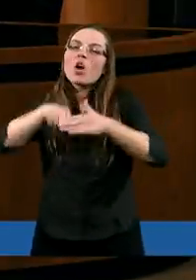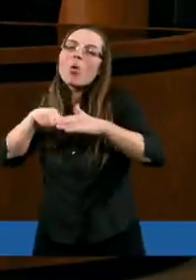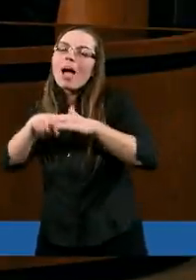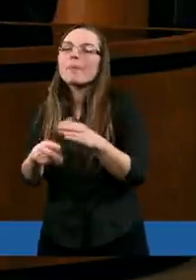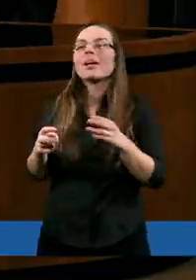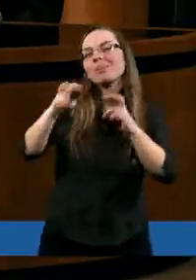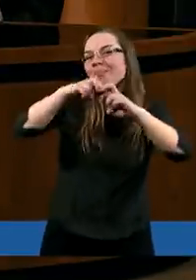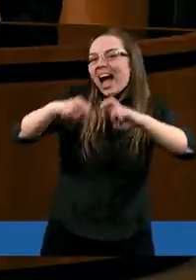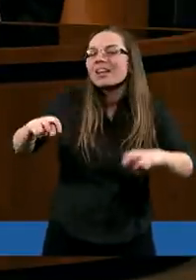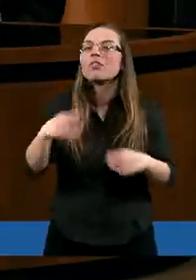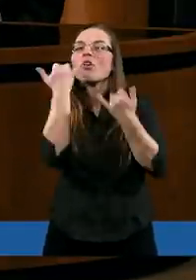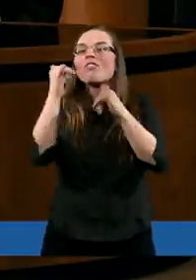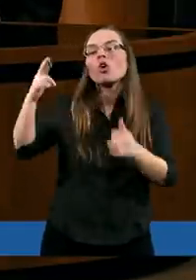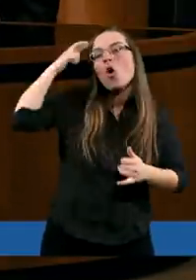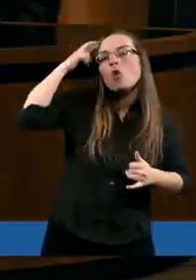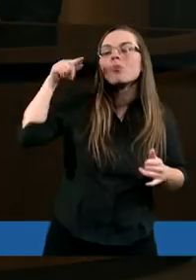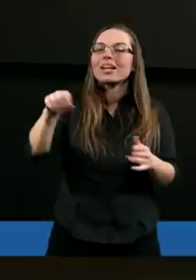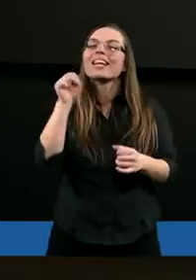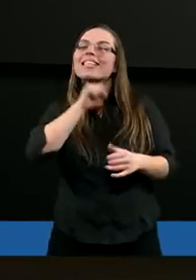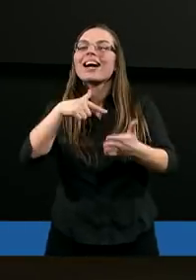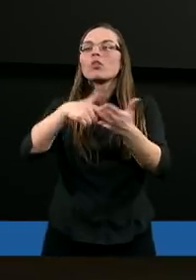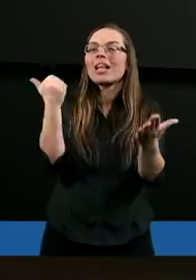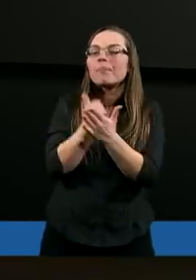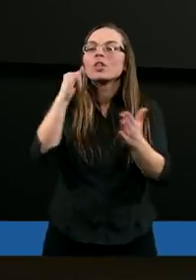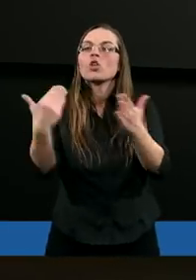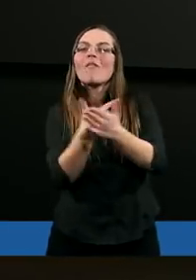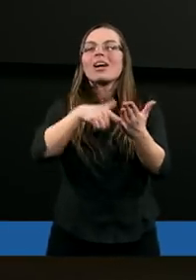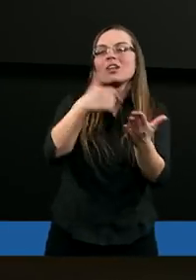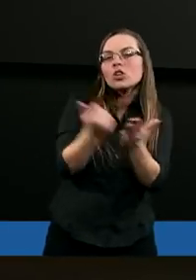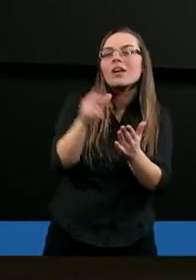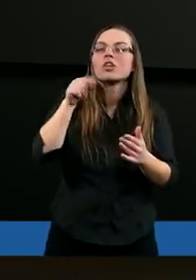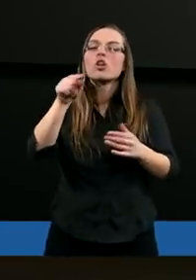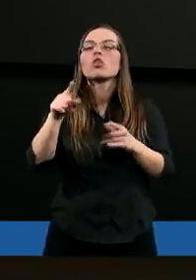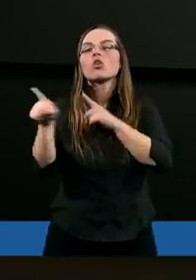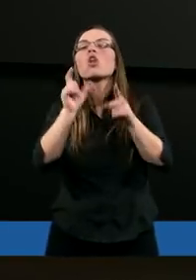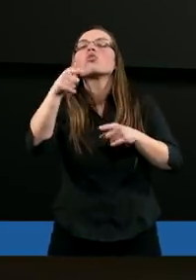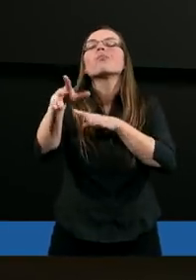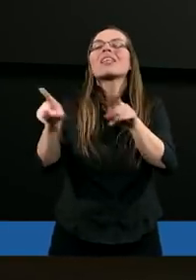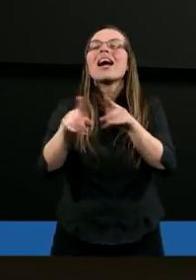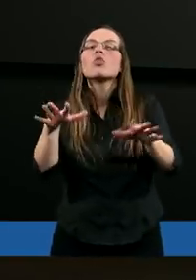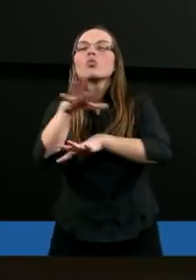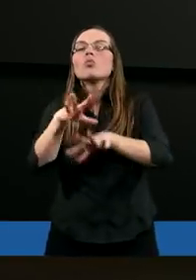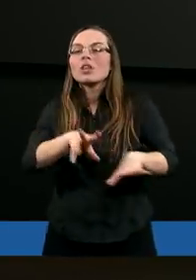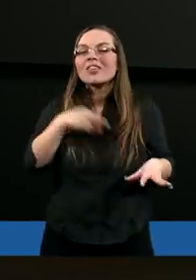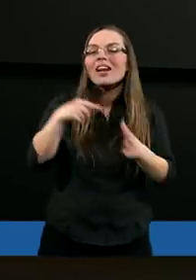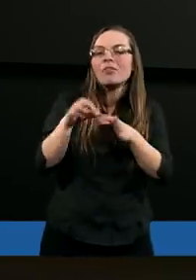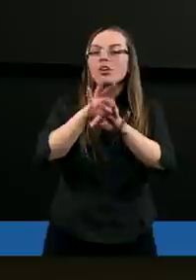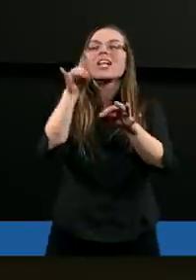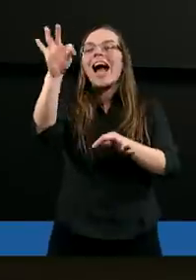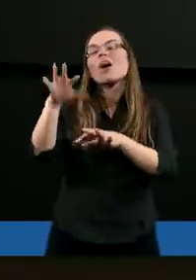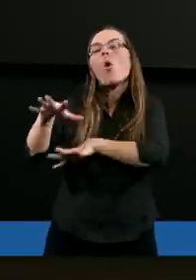w ogóle w rozumieniu Starego Testamentu i Nowego, zresztą co znaczy ten duch tak do końca, prawda? Czy też